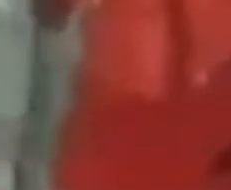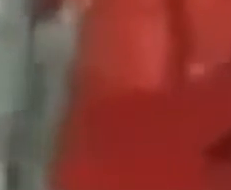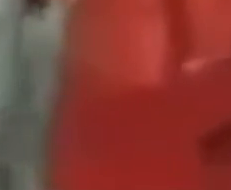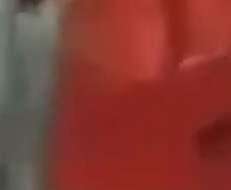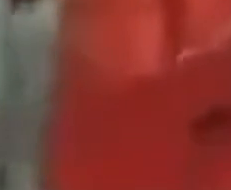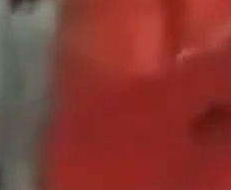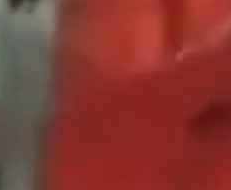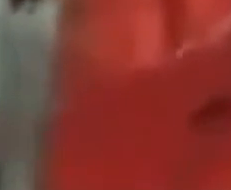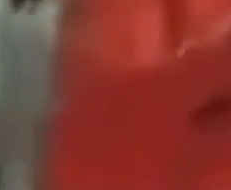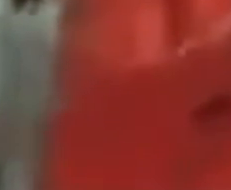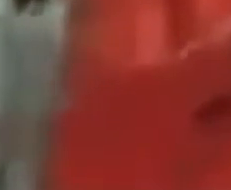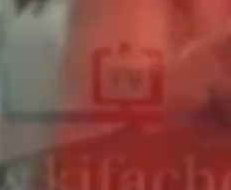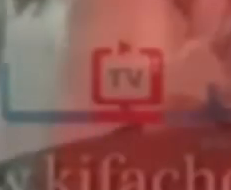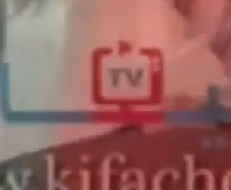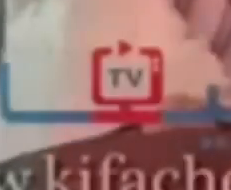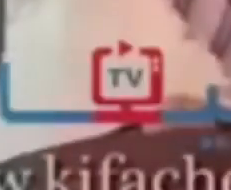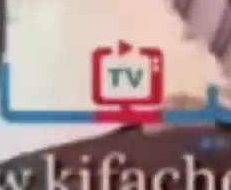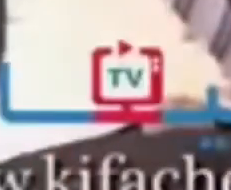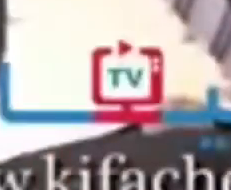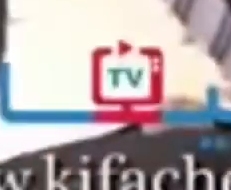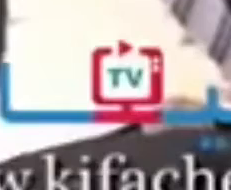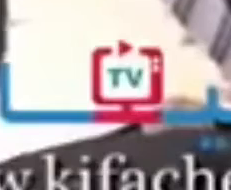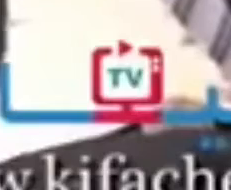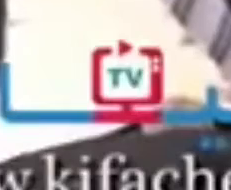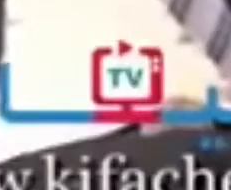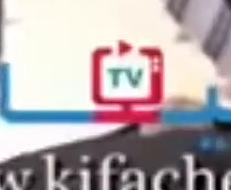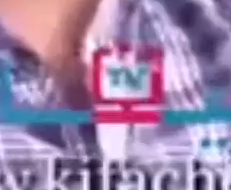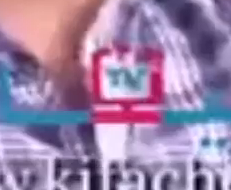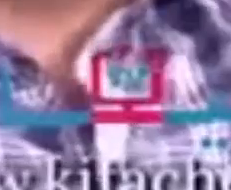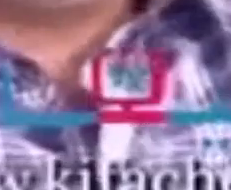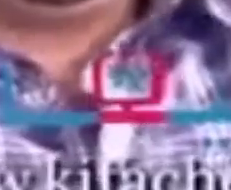اتكل على الله واشتغل رقاصة يلا.